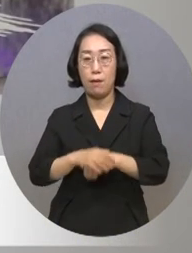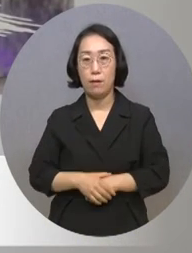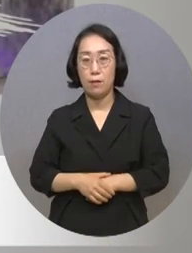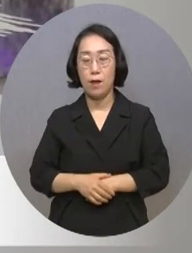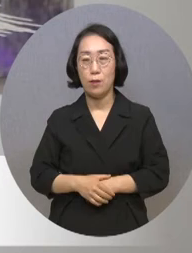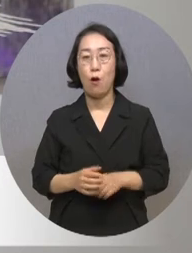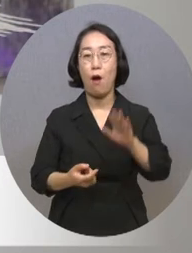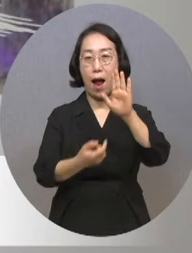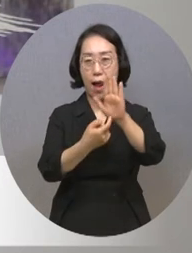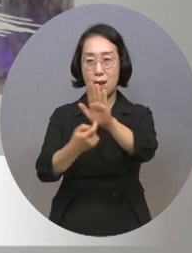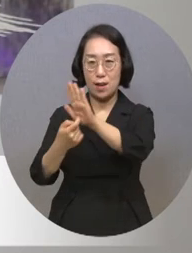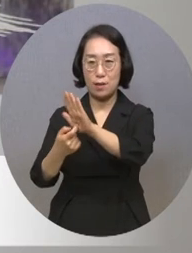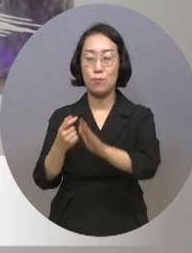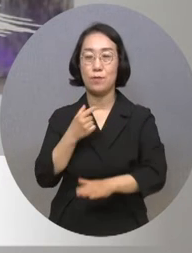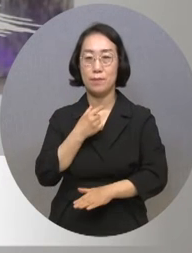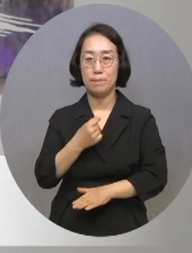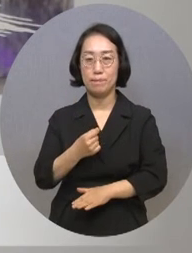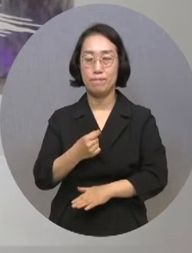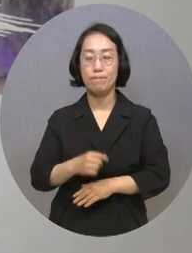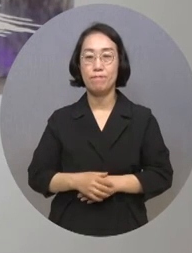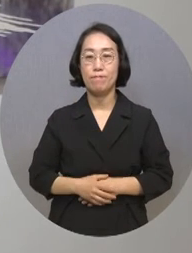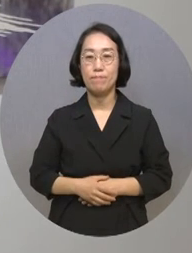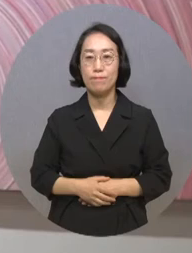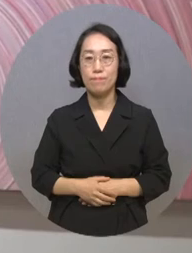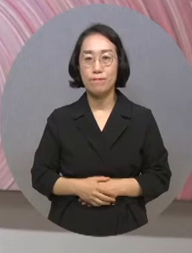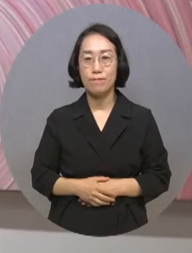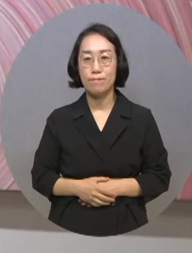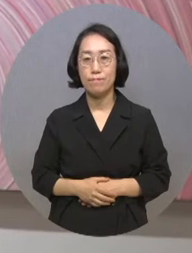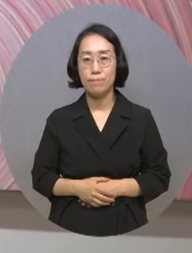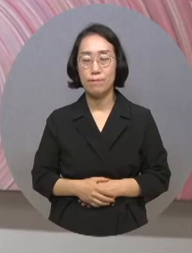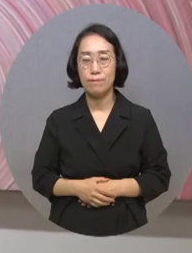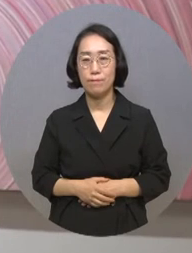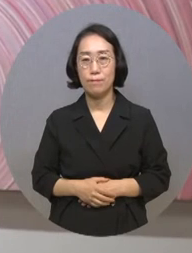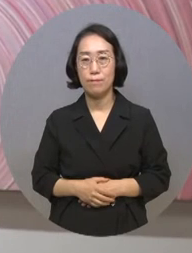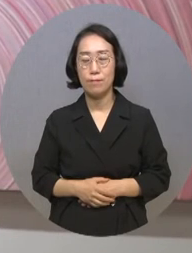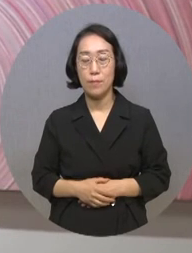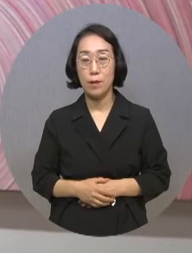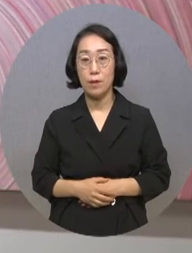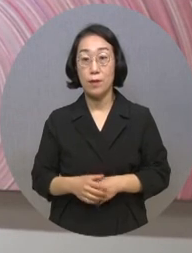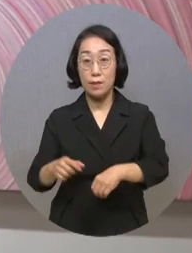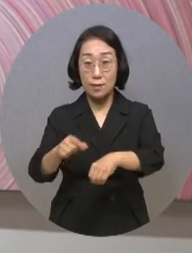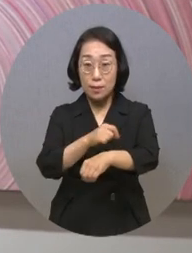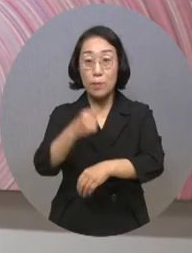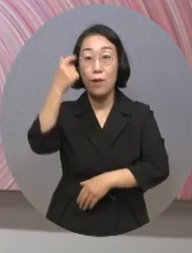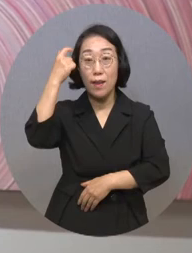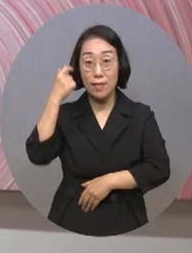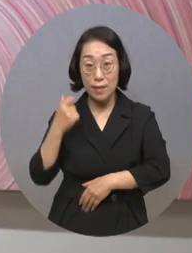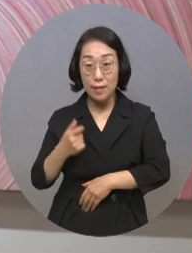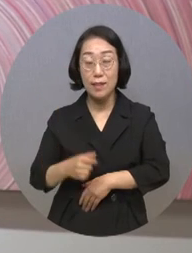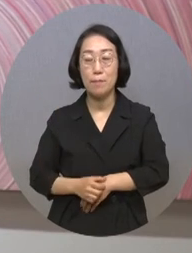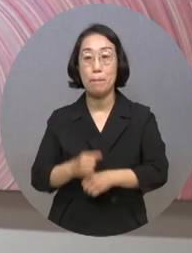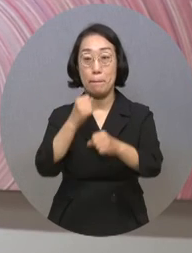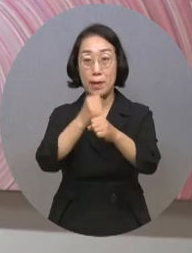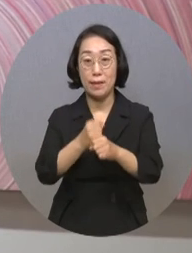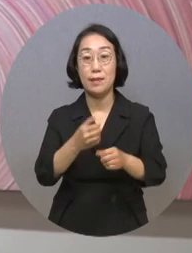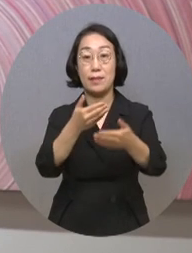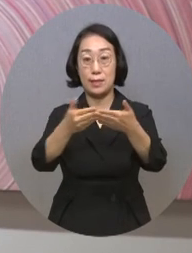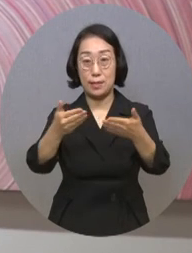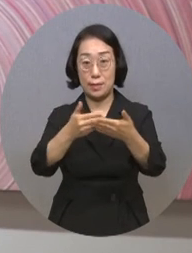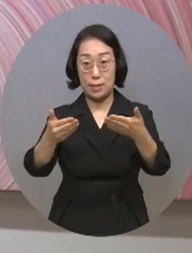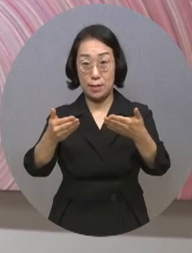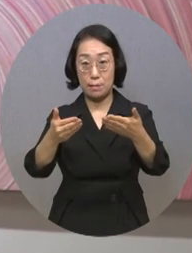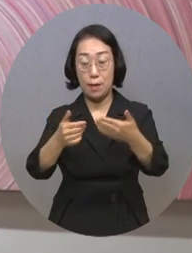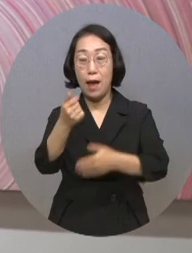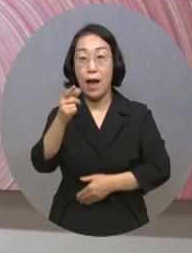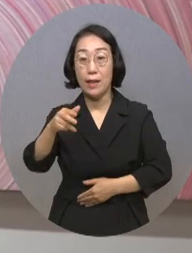한지를 알릴 수 있는 기회를 가졌으면 하는 바람이 있습니다. 색다른 느낌의 작업을 통해 현대적이고 입체적으로